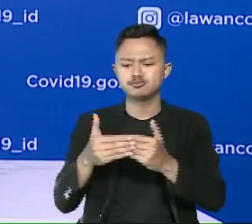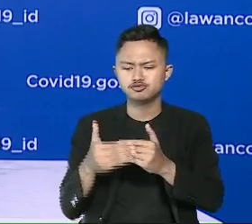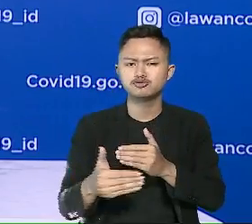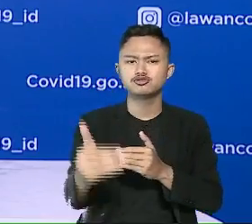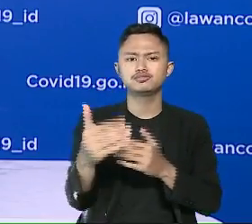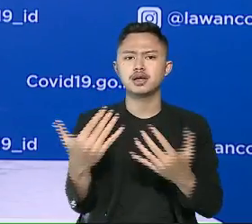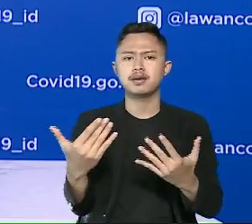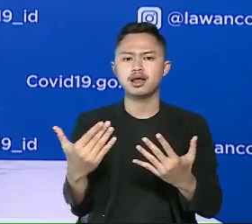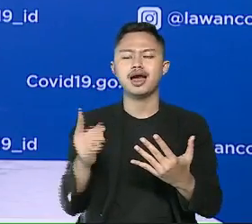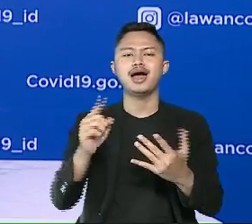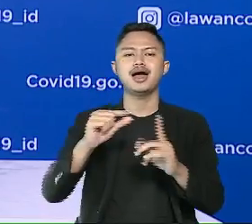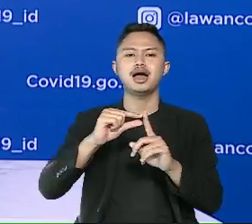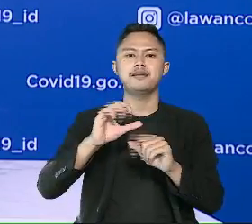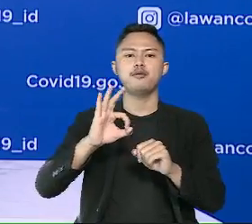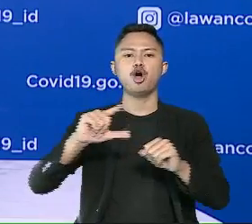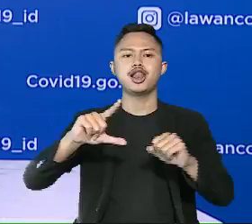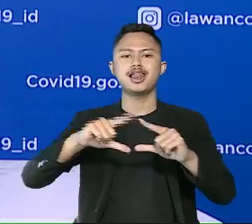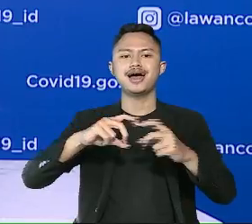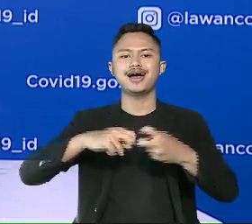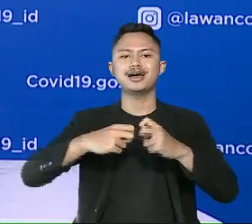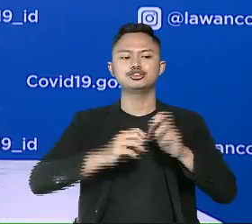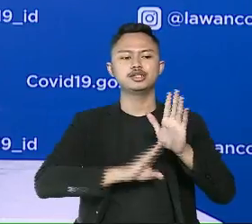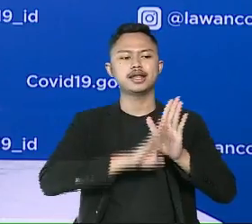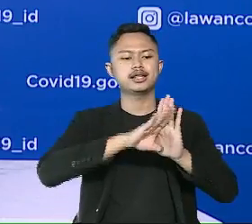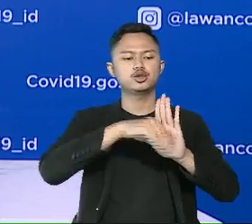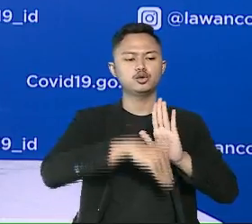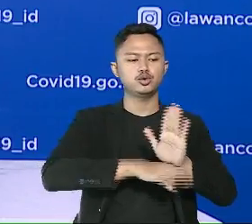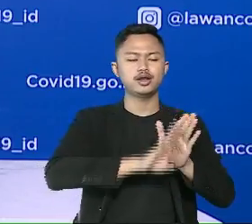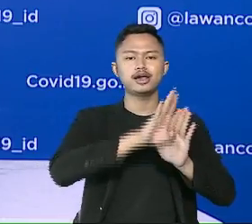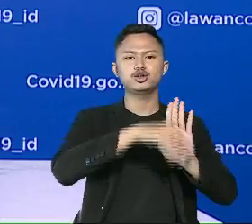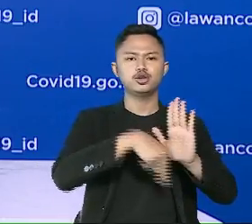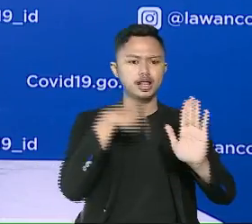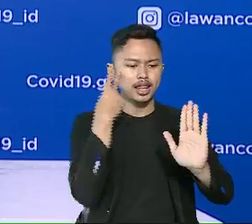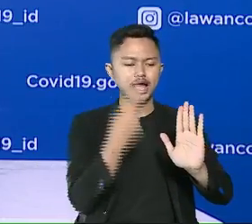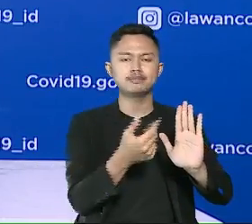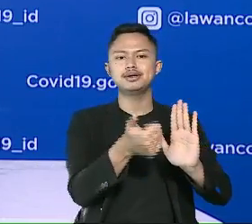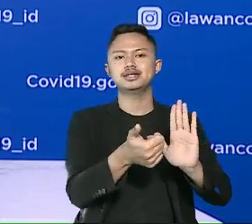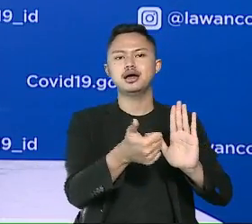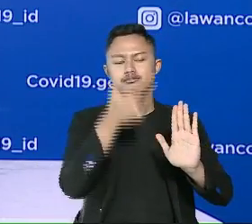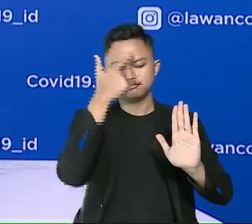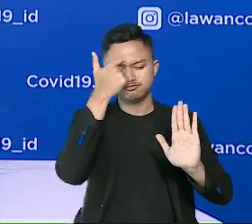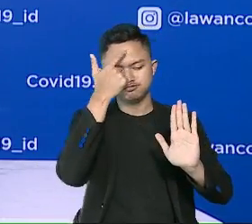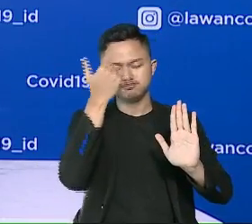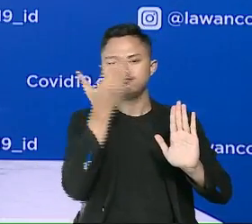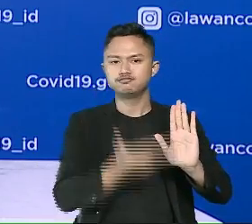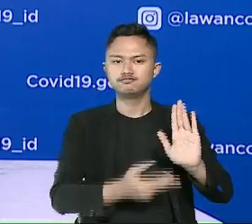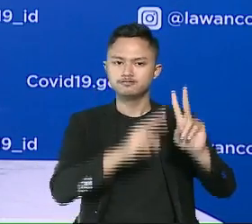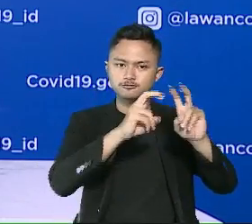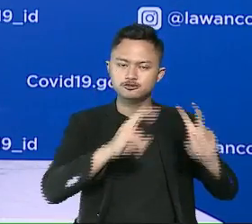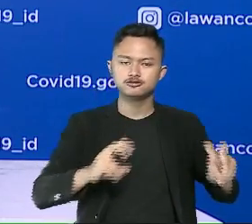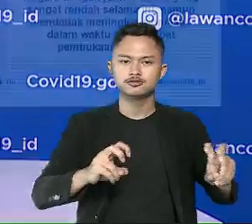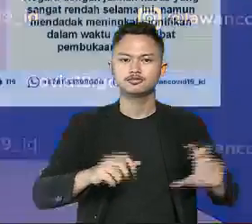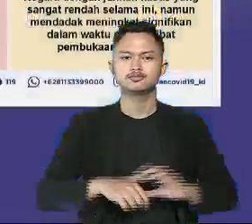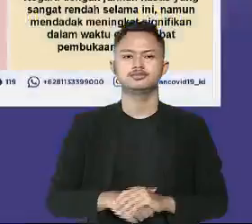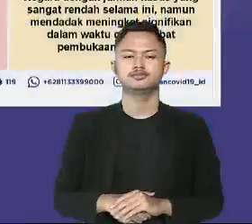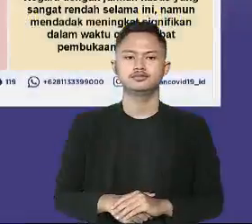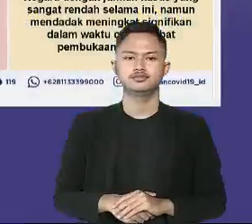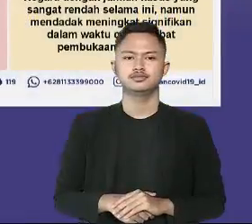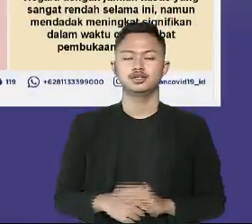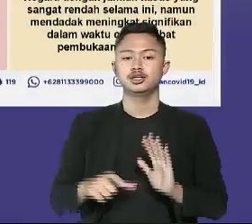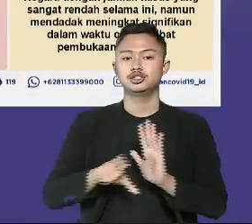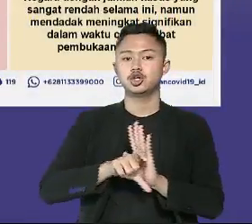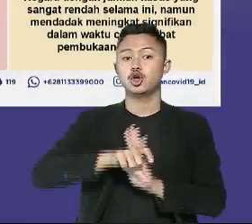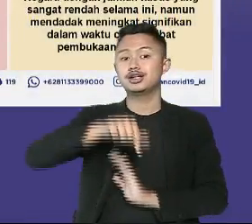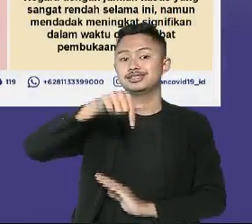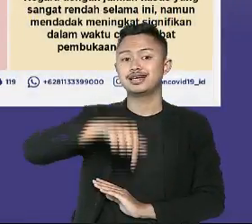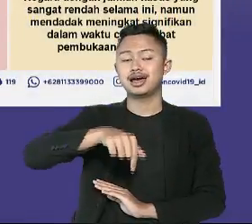berdasarkan pola kenaikan kasus dan kebijakan aktivitas masyarakat di negara lainnya. Saat ini,